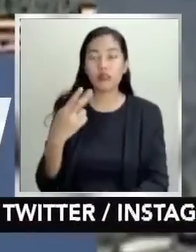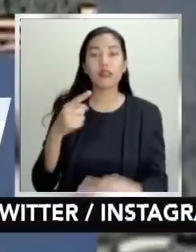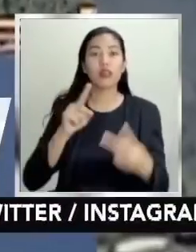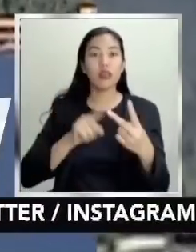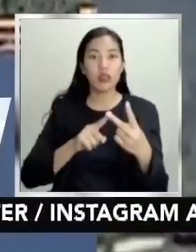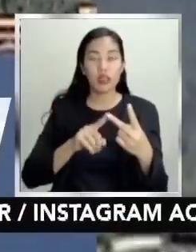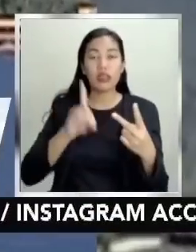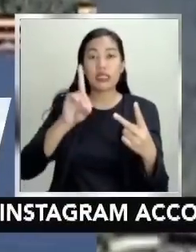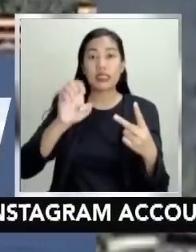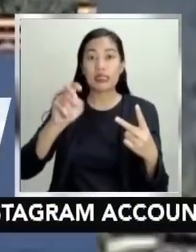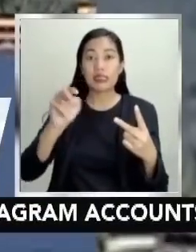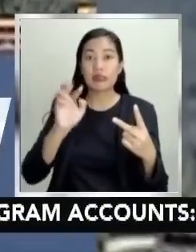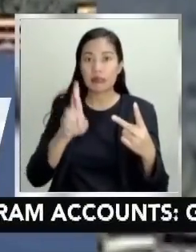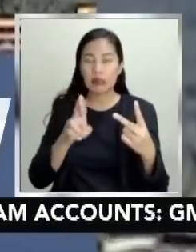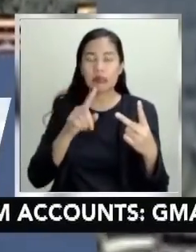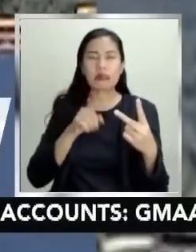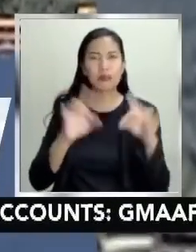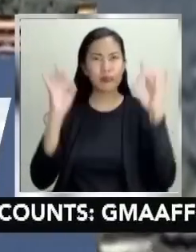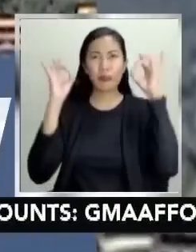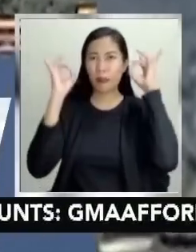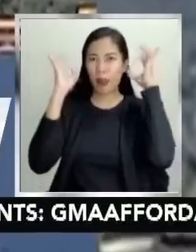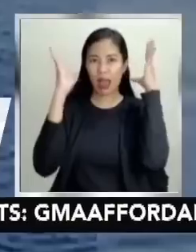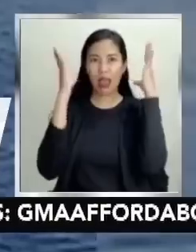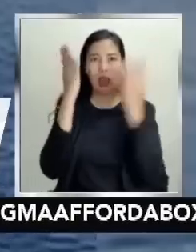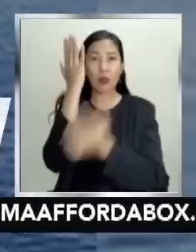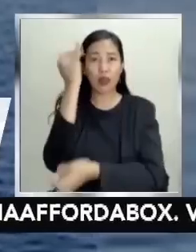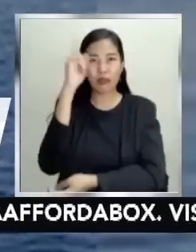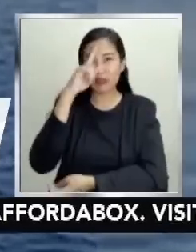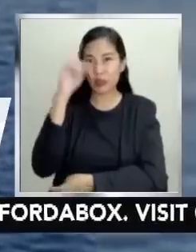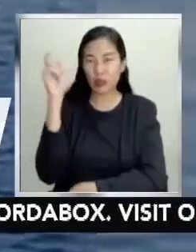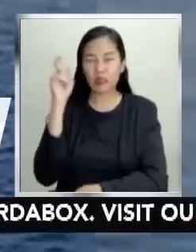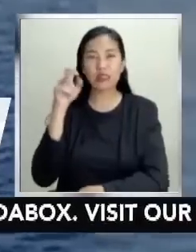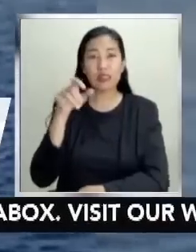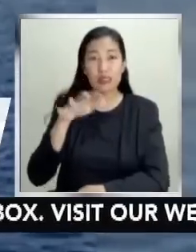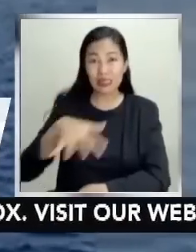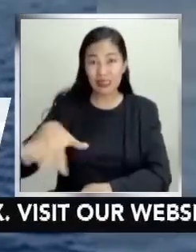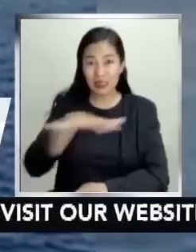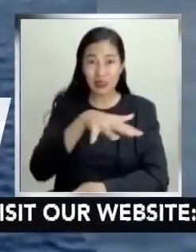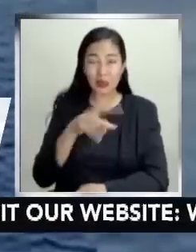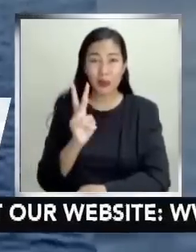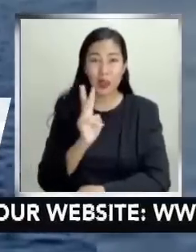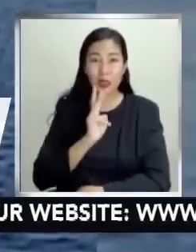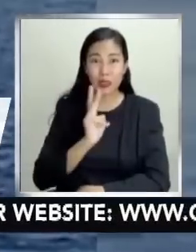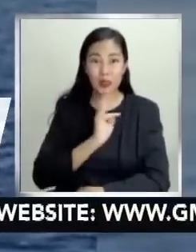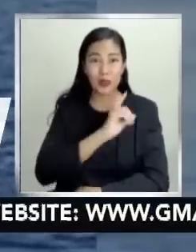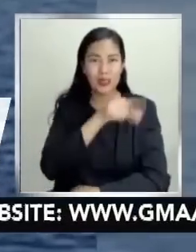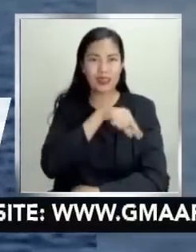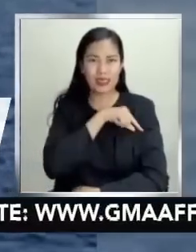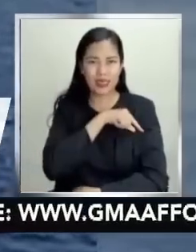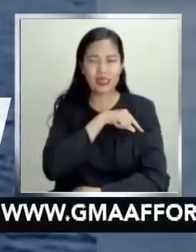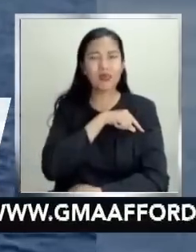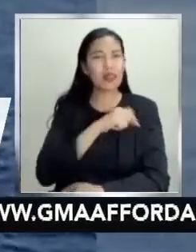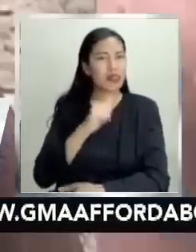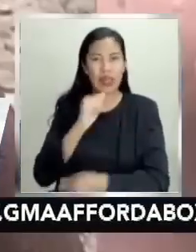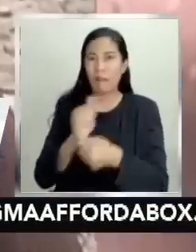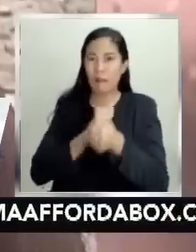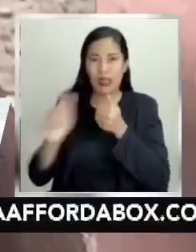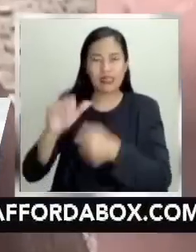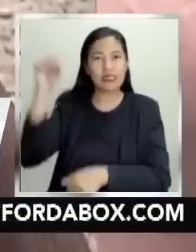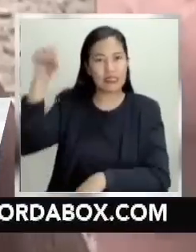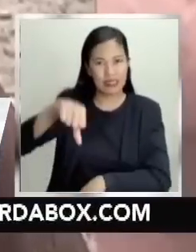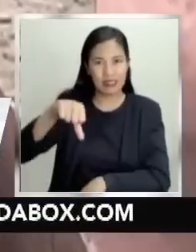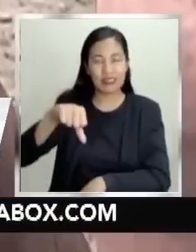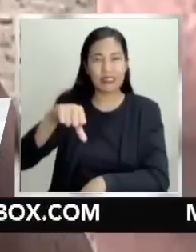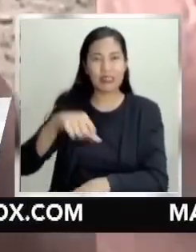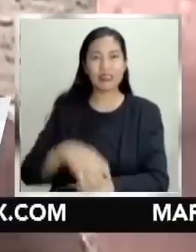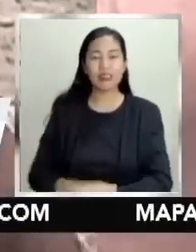posibleng peligro matapos bumagsak sa water quality test ang 26 na sampling station sa bayan ng Puerto Galera. No, I'm not